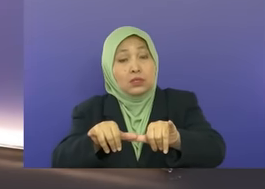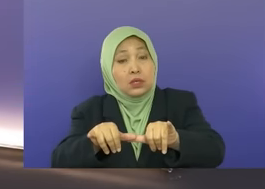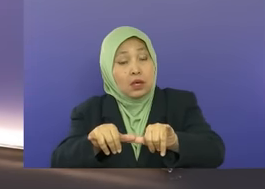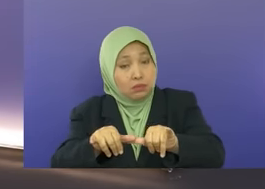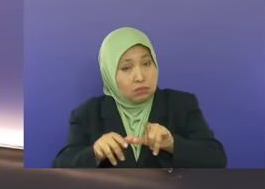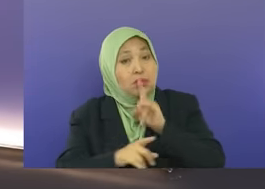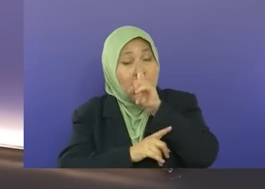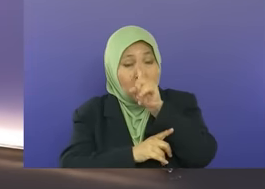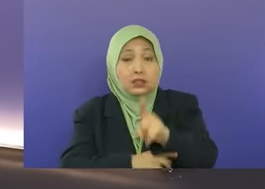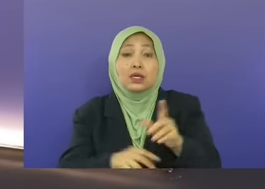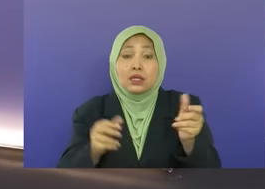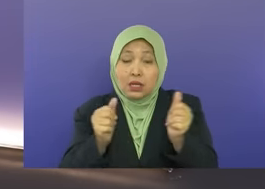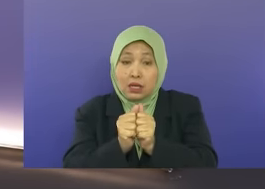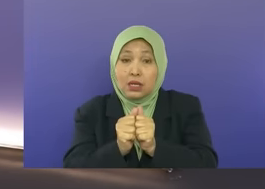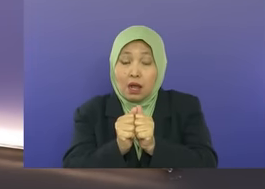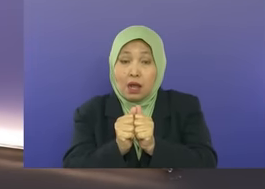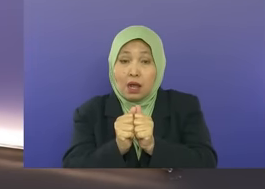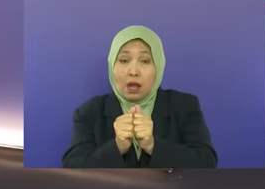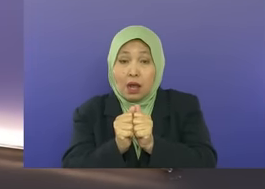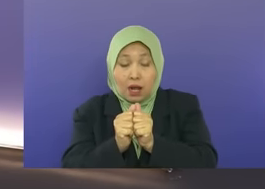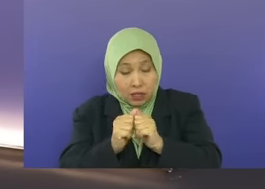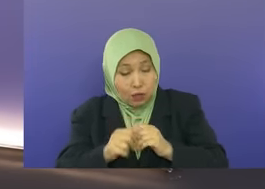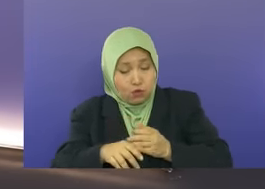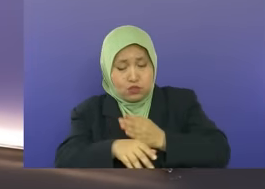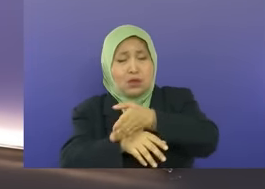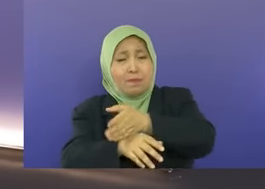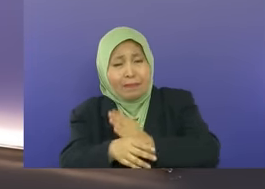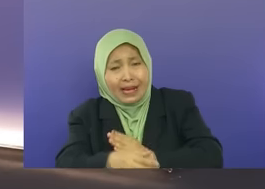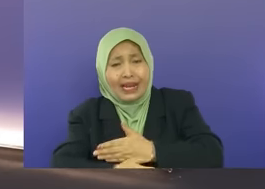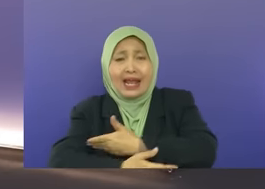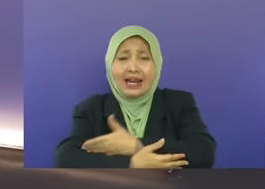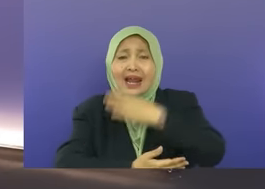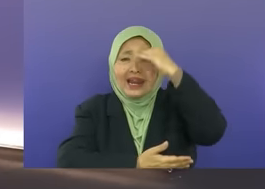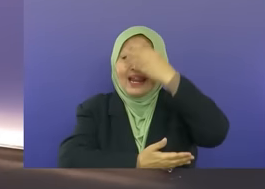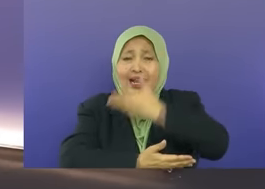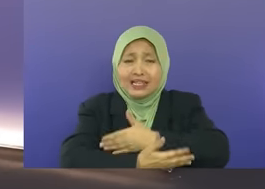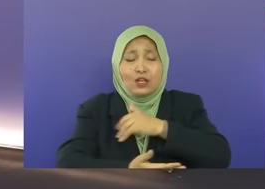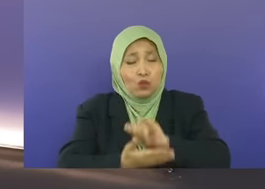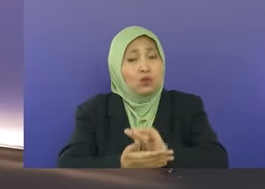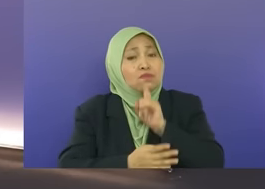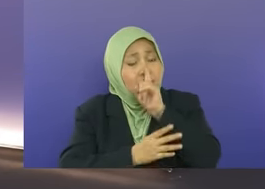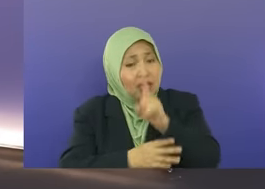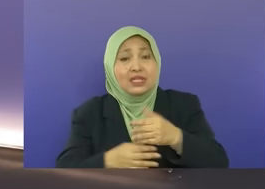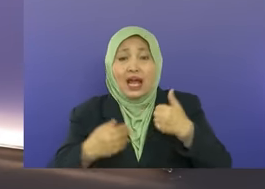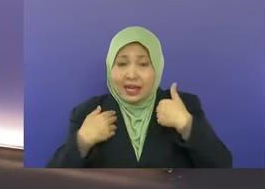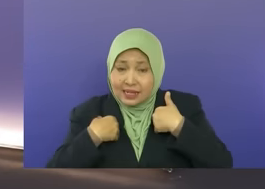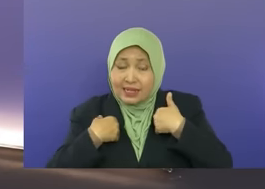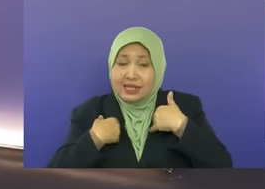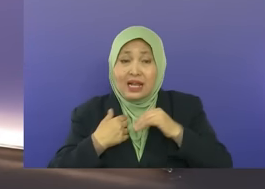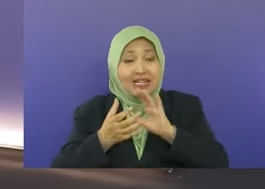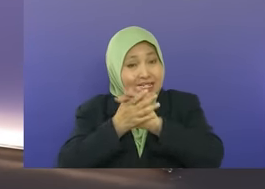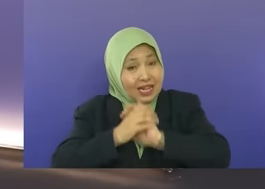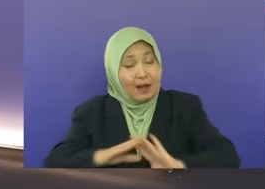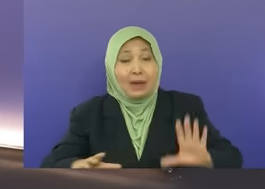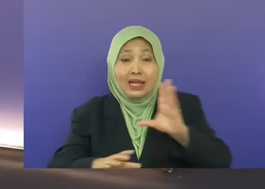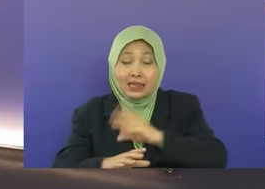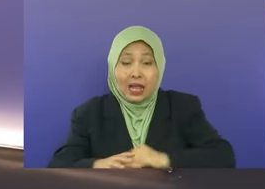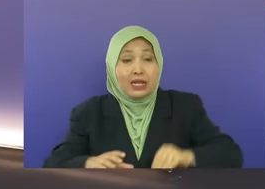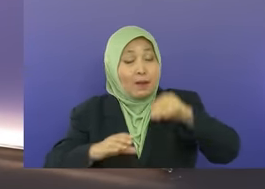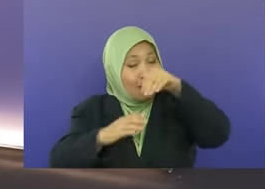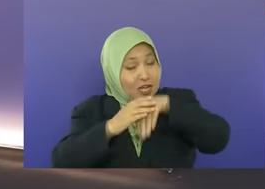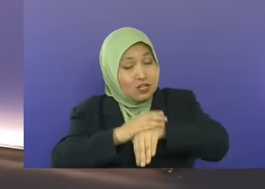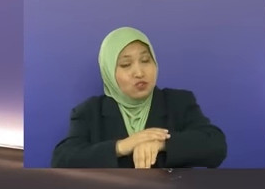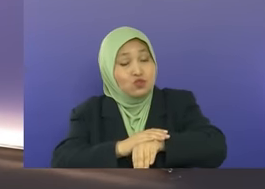dengan disembelih anak lelaki tadi itu rupanya Ada pula yang selamat dan dia masuk